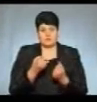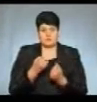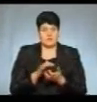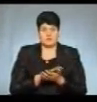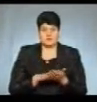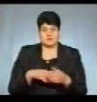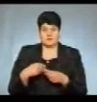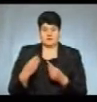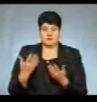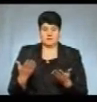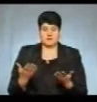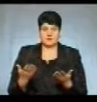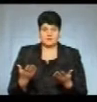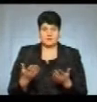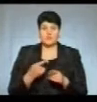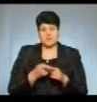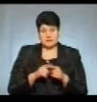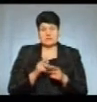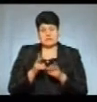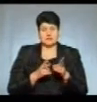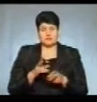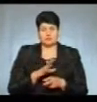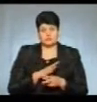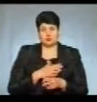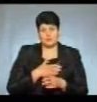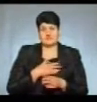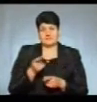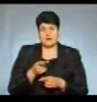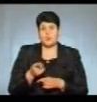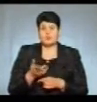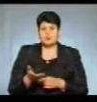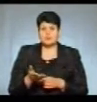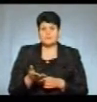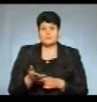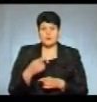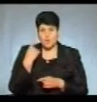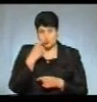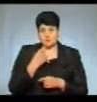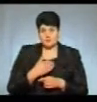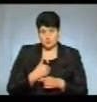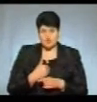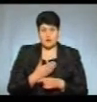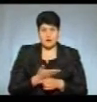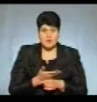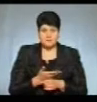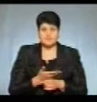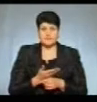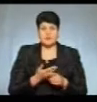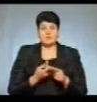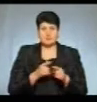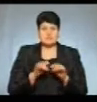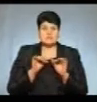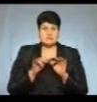заяви не подавала. Такі скарги були в нас в Тернополі, і особисто я по такій одній